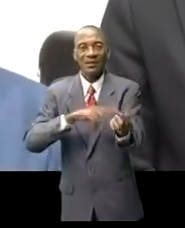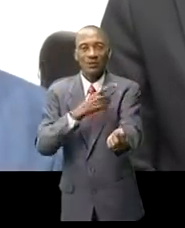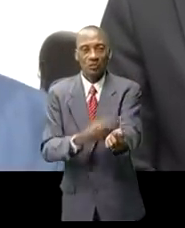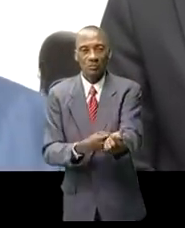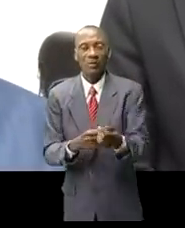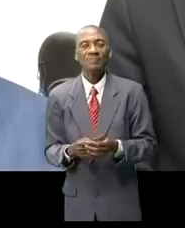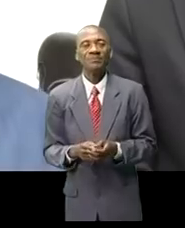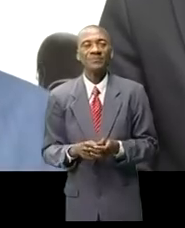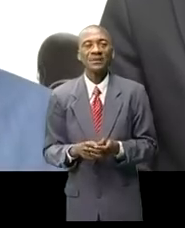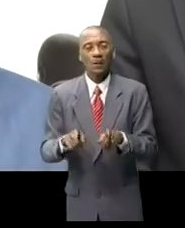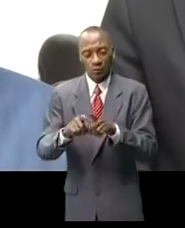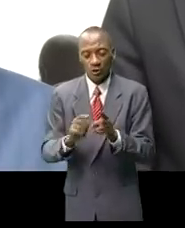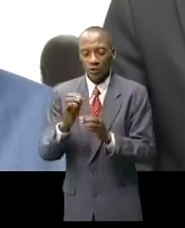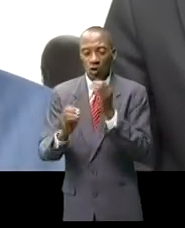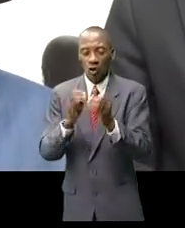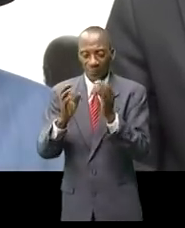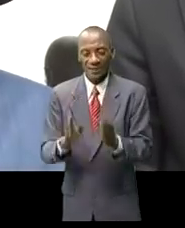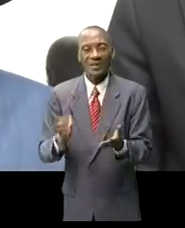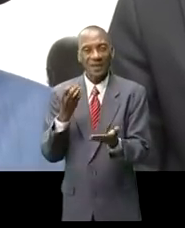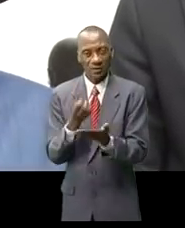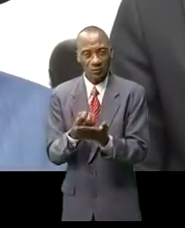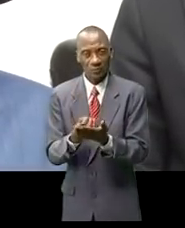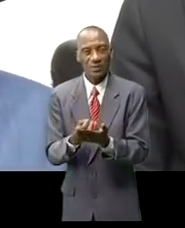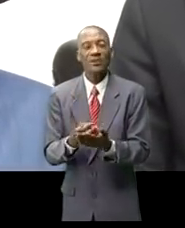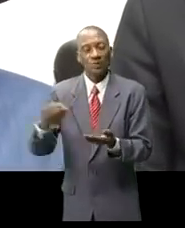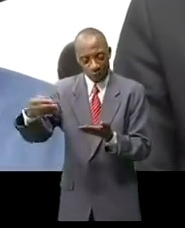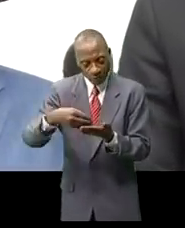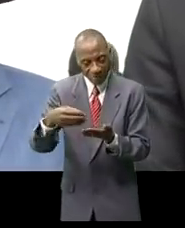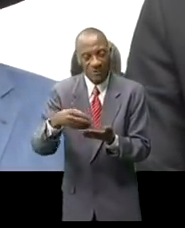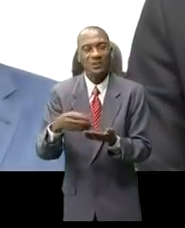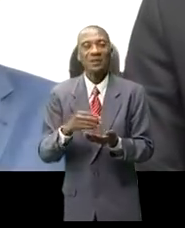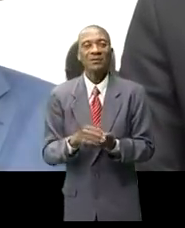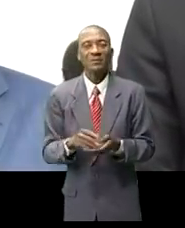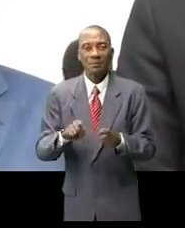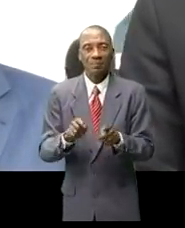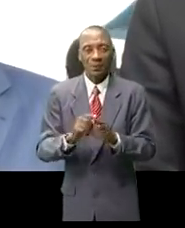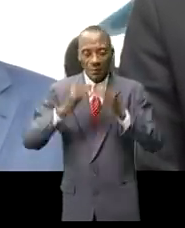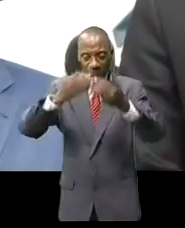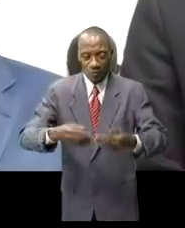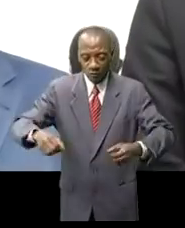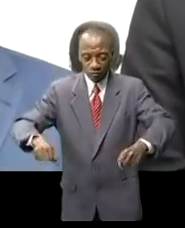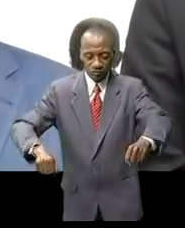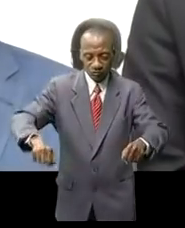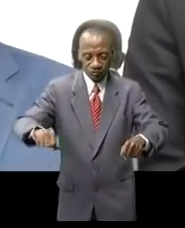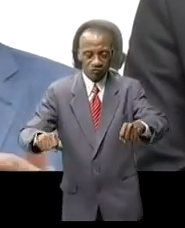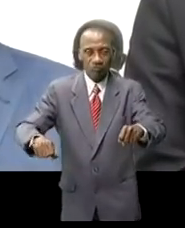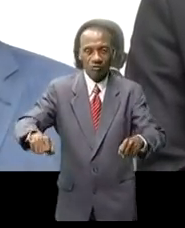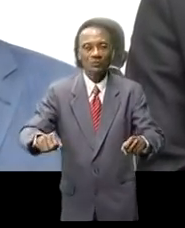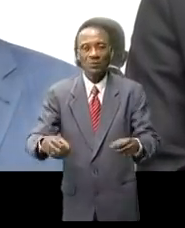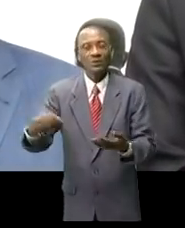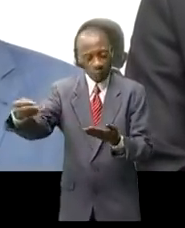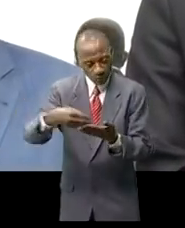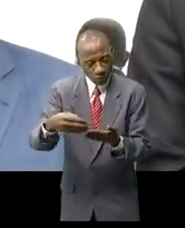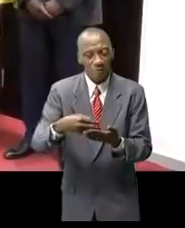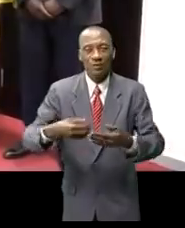économiques, des motocyclistes qui ont amené aussi leur quote-part parce qu'ils doivent savoir que j'ai amené ça entre